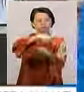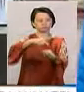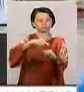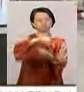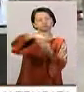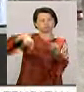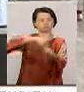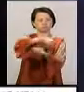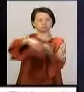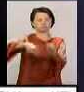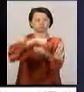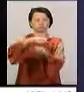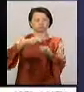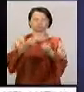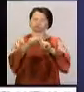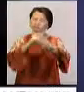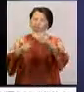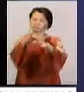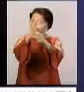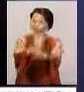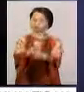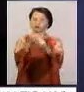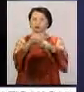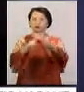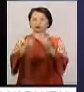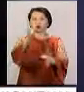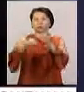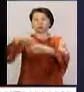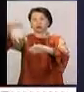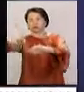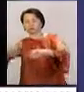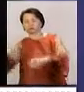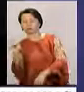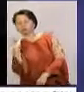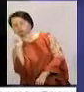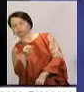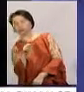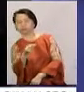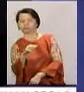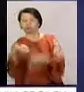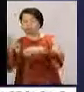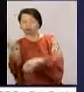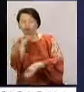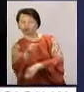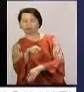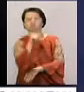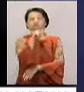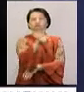suasana setia kawan walaupun pihak di luar melihat itu merupakan